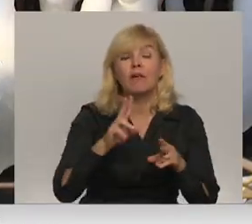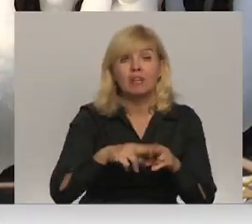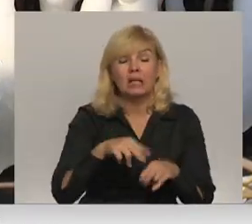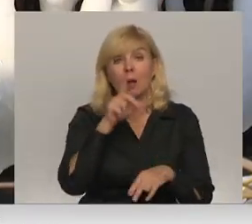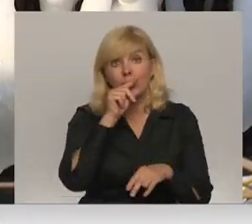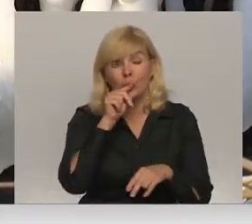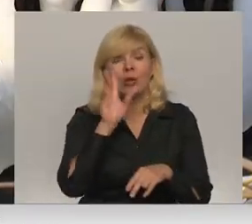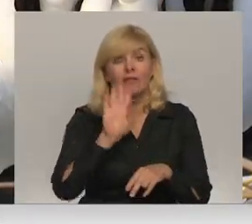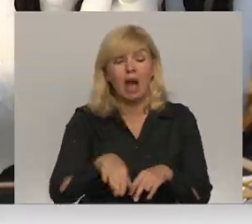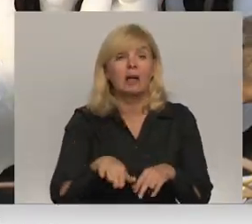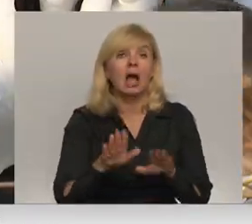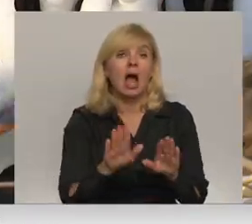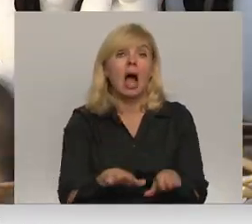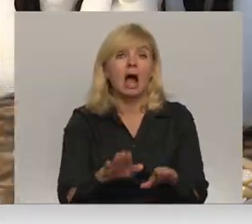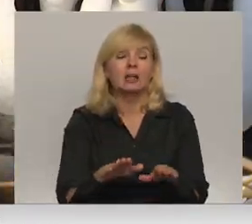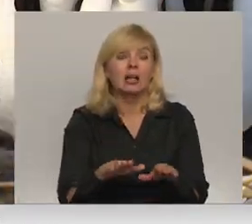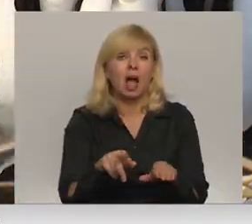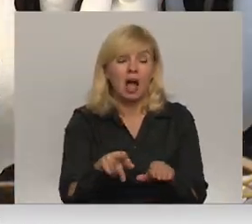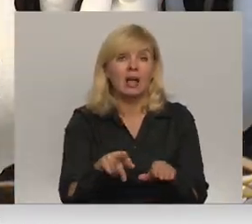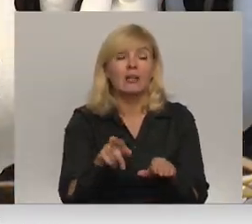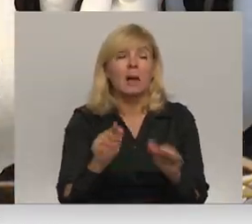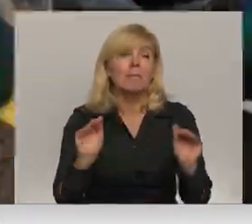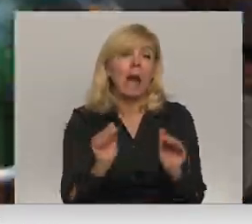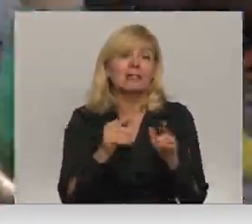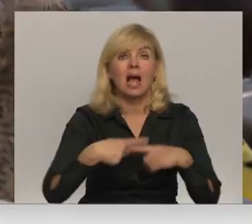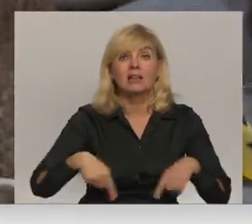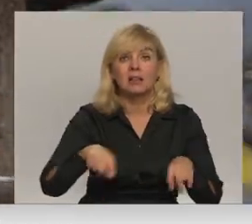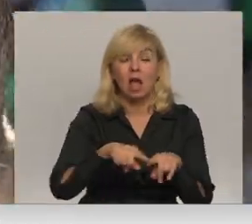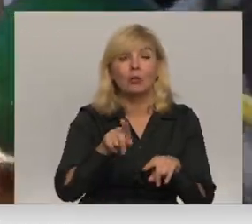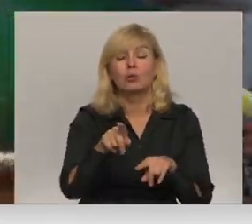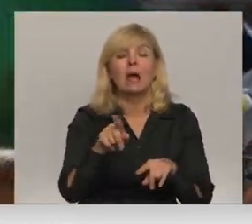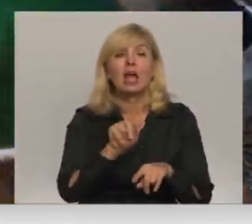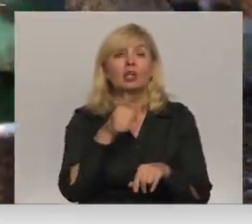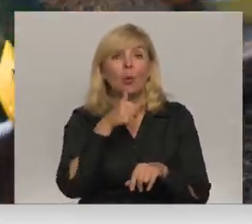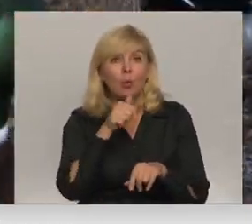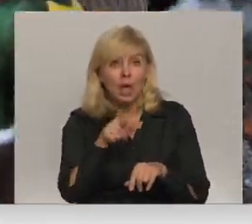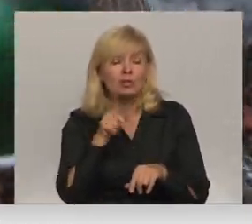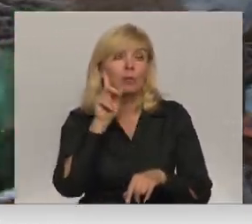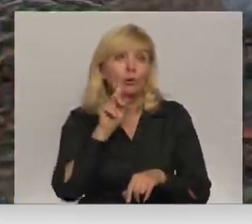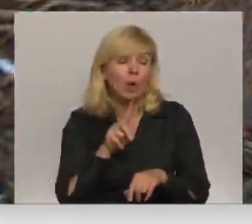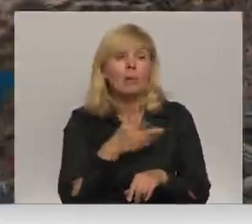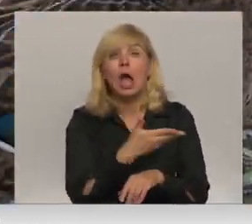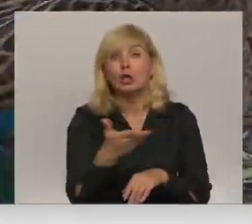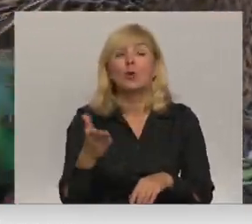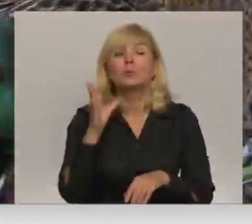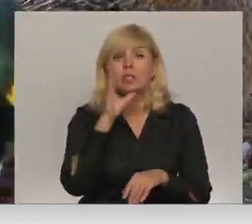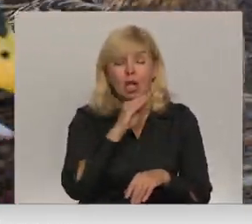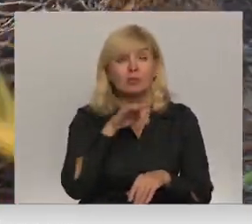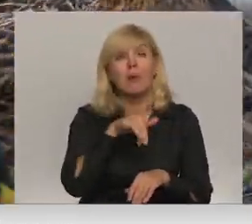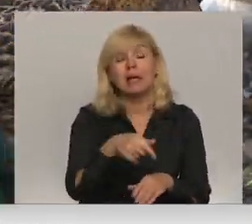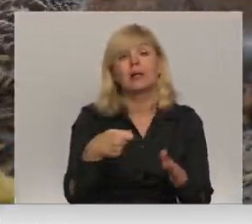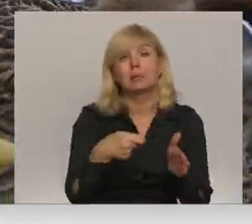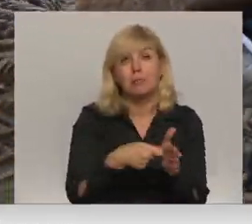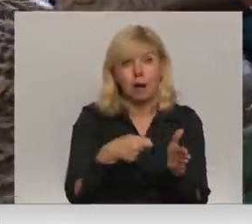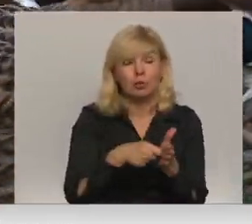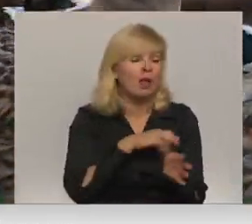var uzturēt kādu atklātu nelielā teritoriju, kur ir atklāts ūdens. Līdz ar to, protams, ja ir jums iespēja aiziet pabarot, es domāju,